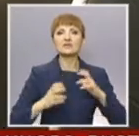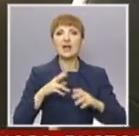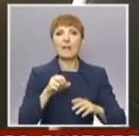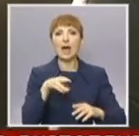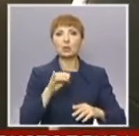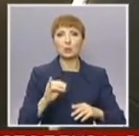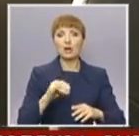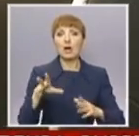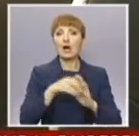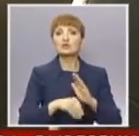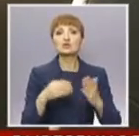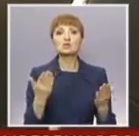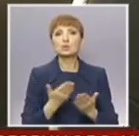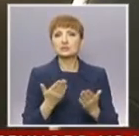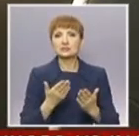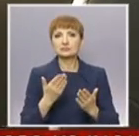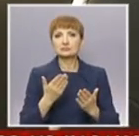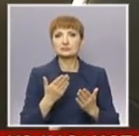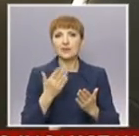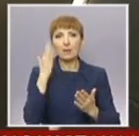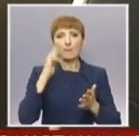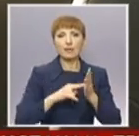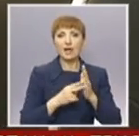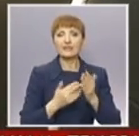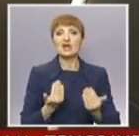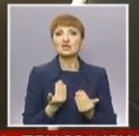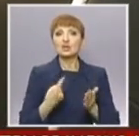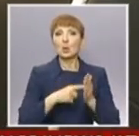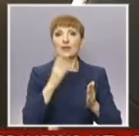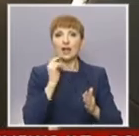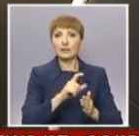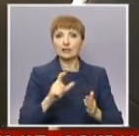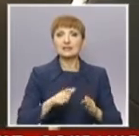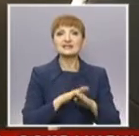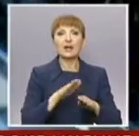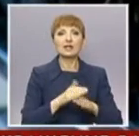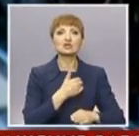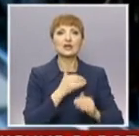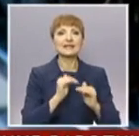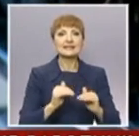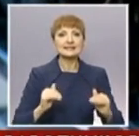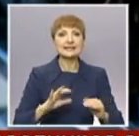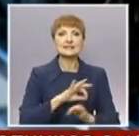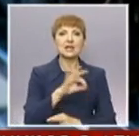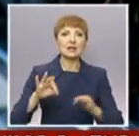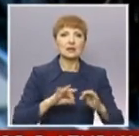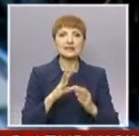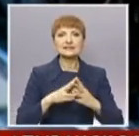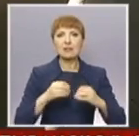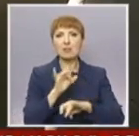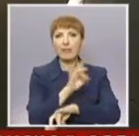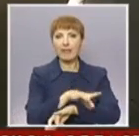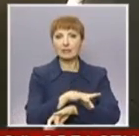и суть вообще заключается в том, что жители города Алматы исполняют желания детей из семейных приютов, из малообеспеченных